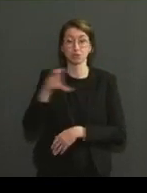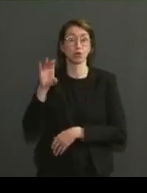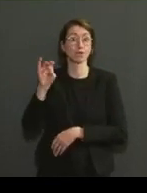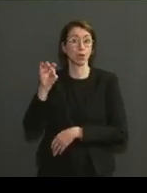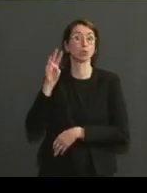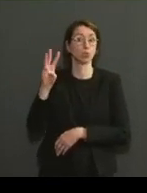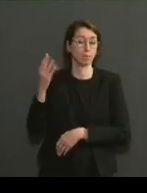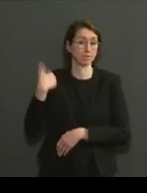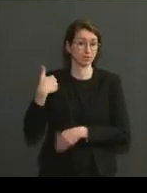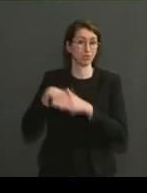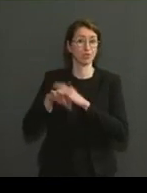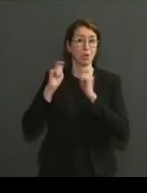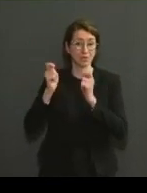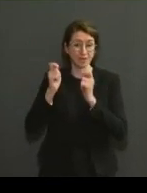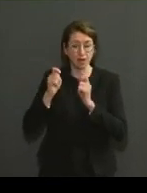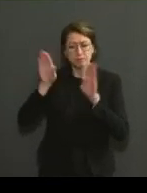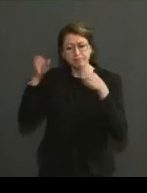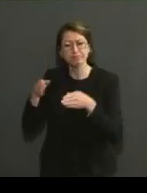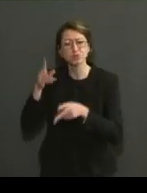676 en soins intensifs.